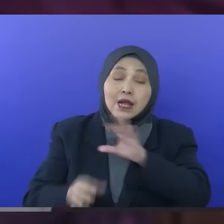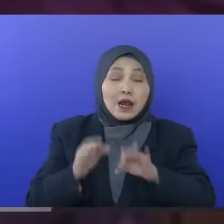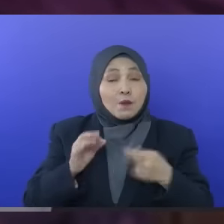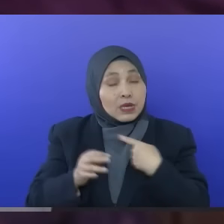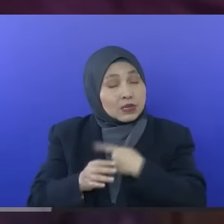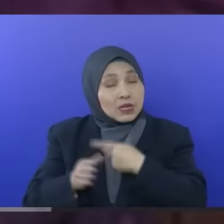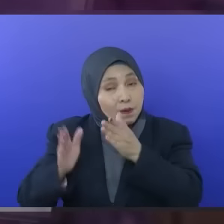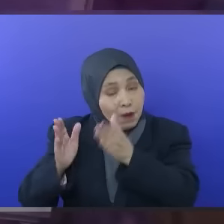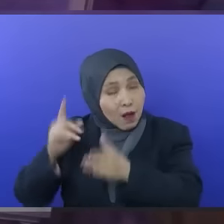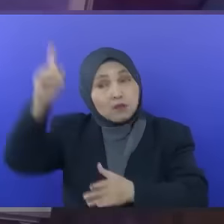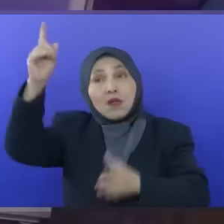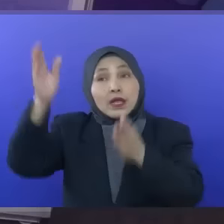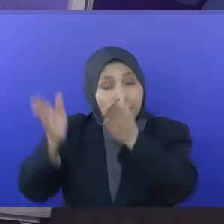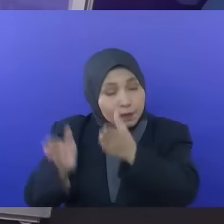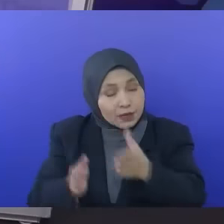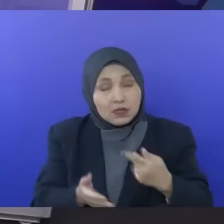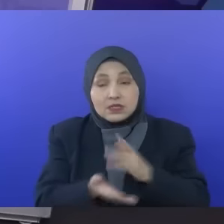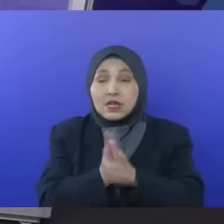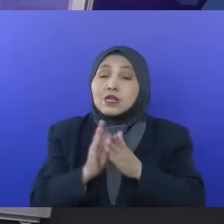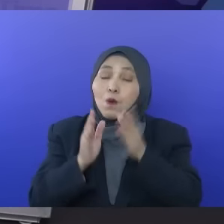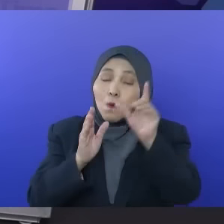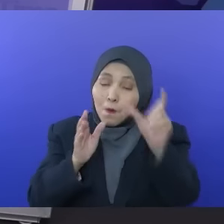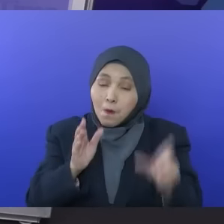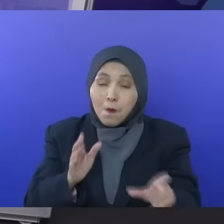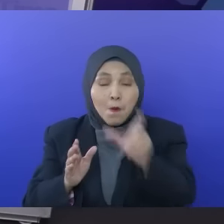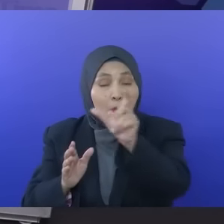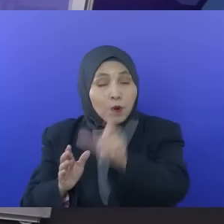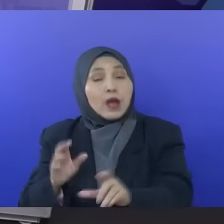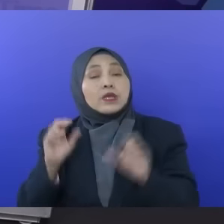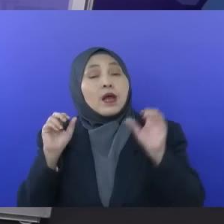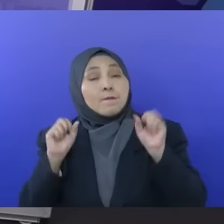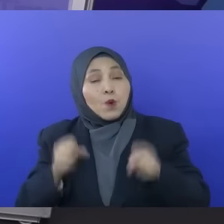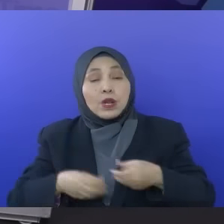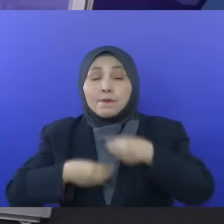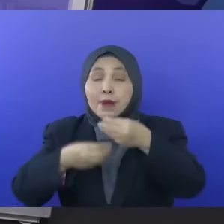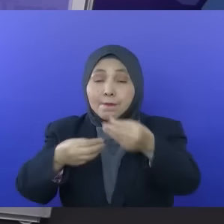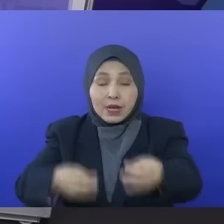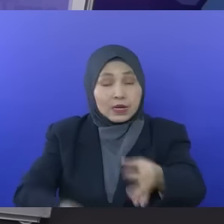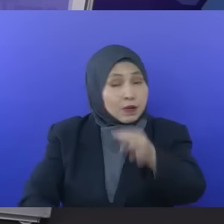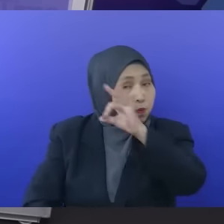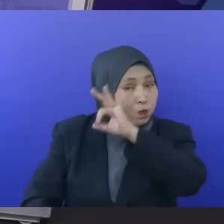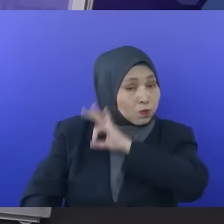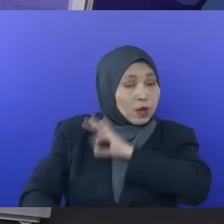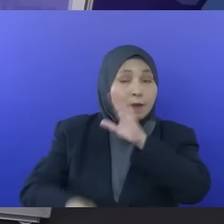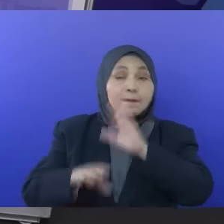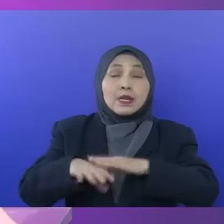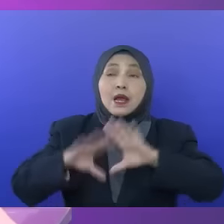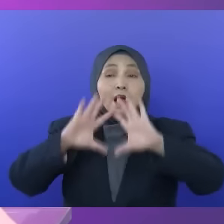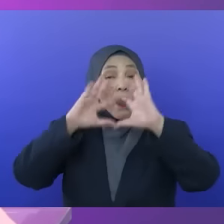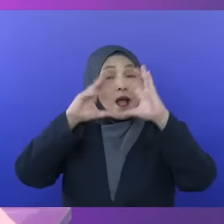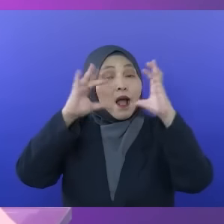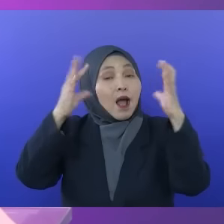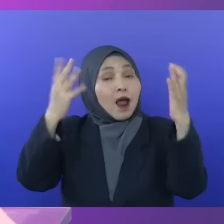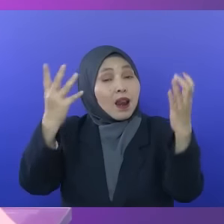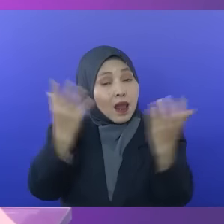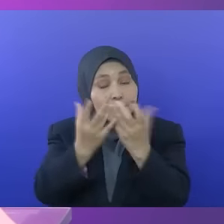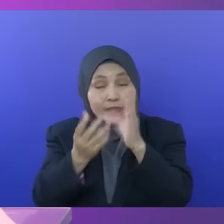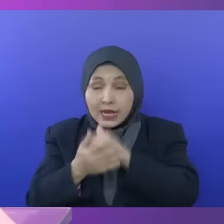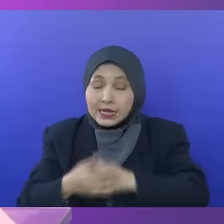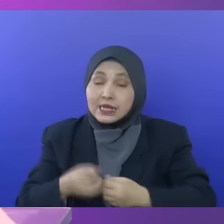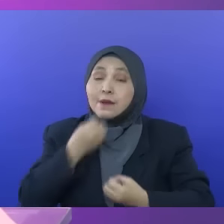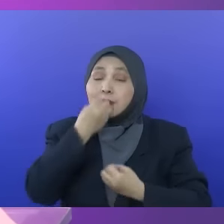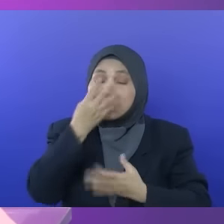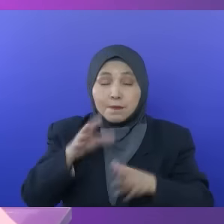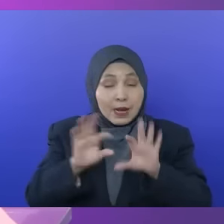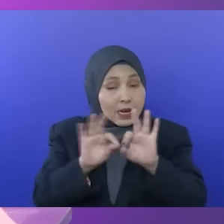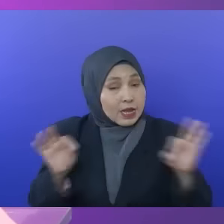diatur Allah Subhanahu Wa Ta'ala kita jadi orang yang boleh memberi manfaat kepada kepada alam dan ini yang dinyatakan pada